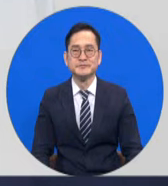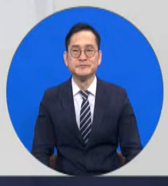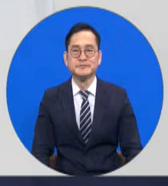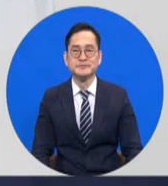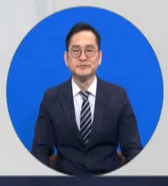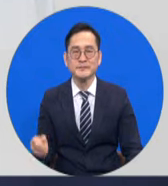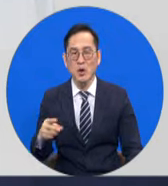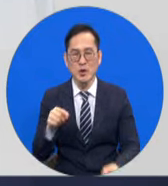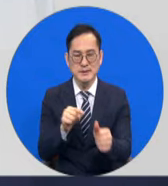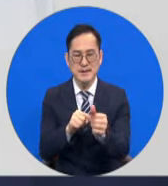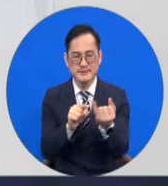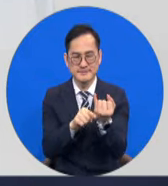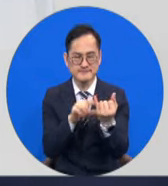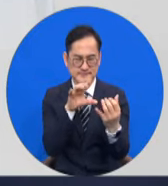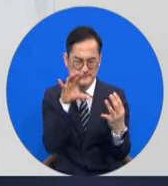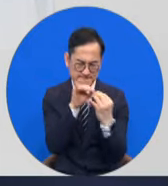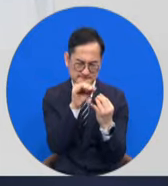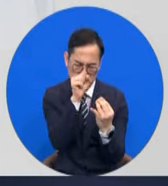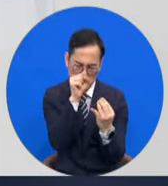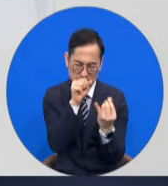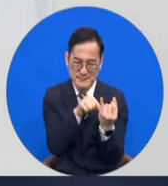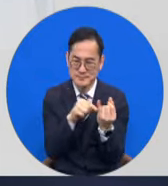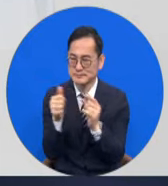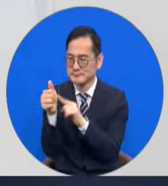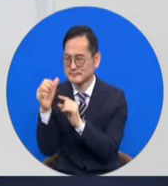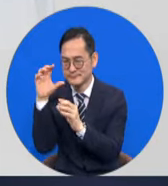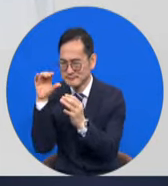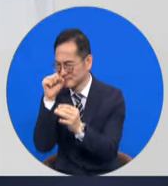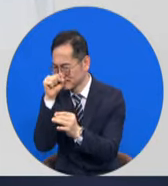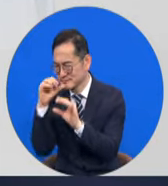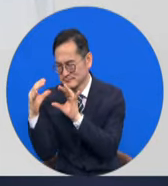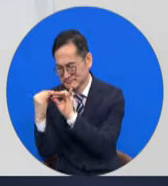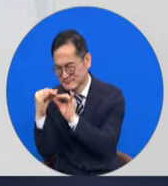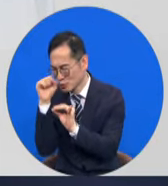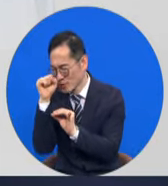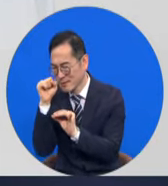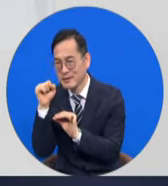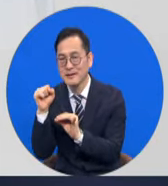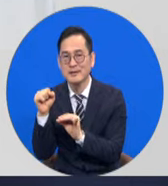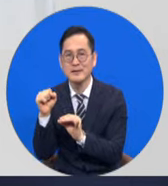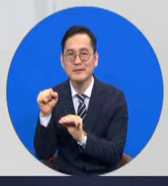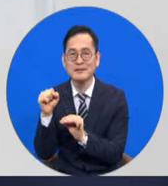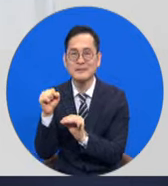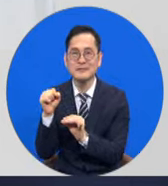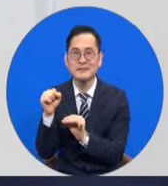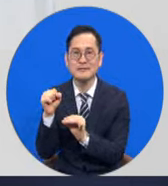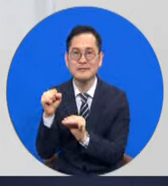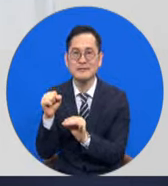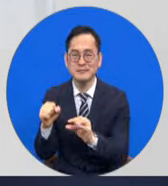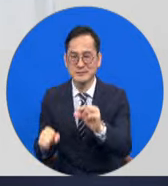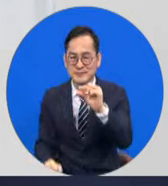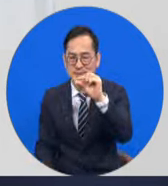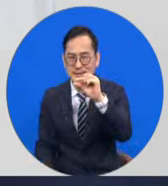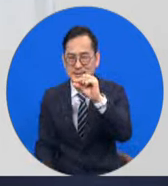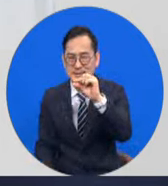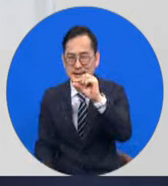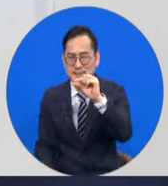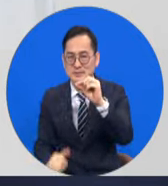적극 지지층 사이에서는 정말로 더 아주 굉장히 뭔가 그 습자지 같은 아주